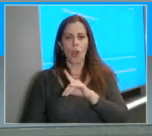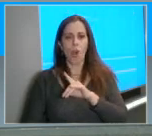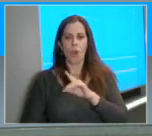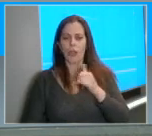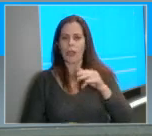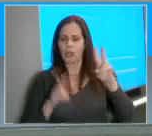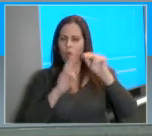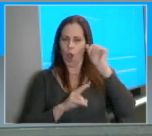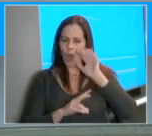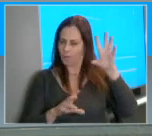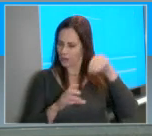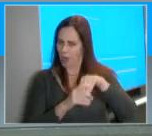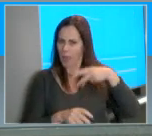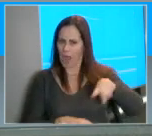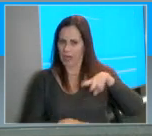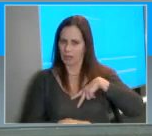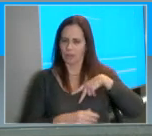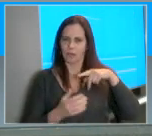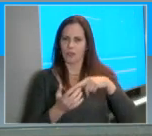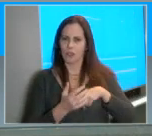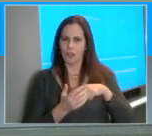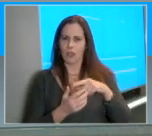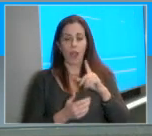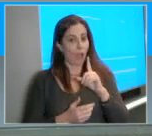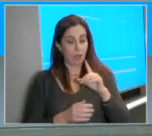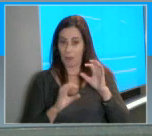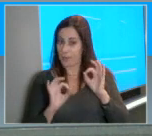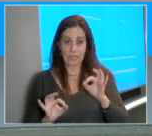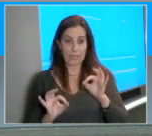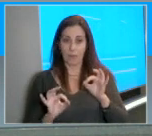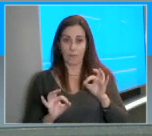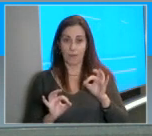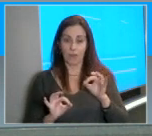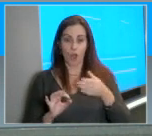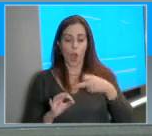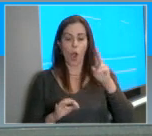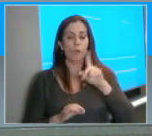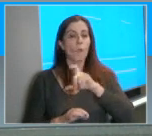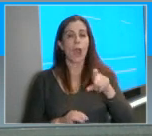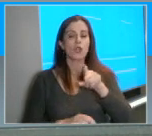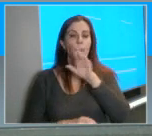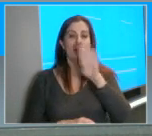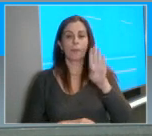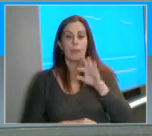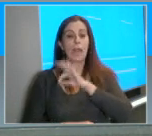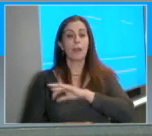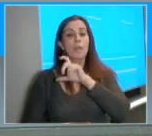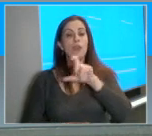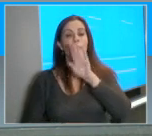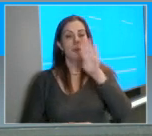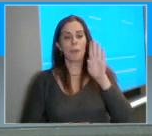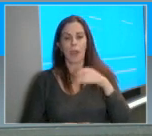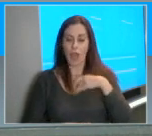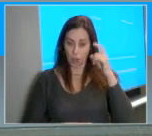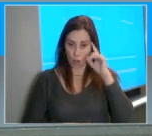את כחול לבן לקלחת כדי ככה להיראות יותר טוב, אבל בעצם את עיקר האשמות הוא תלה בנתניהו. שמע,